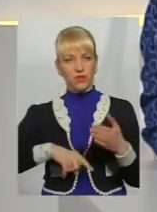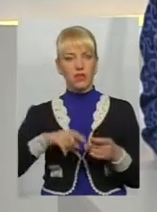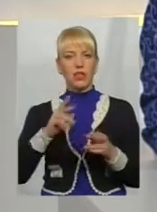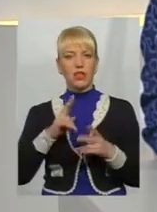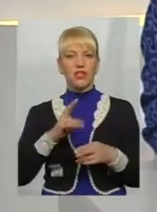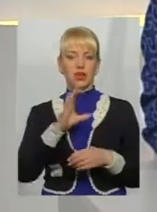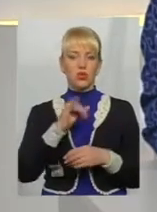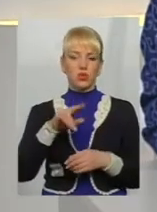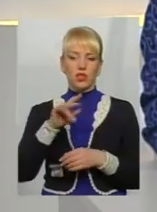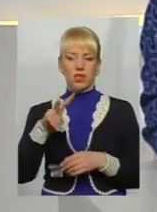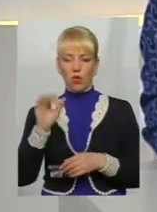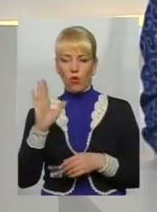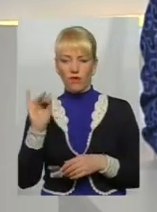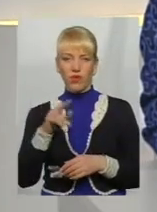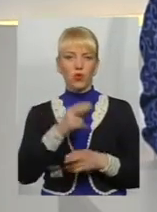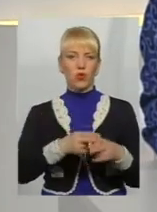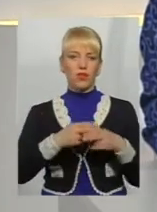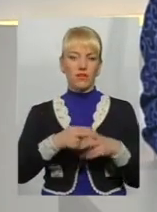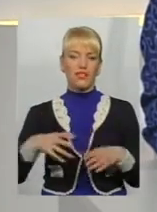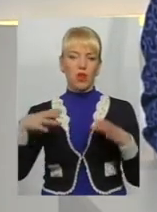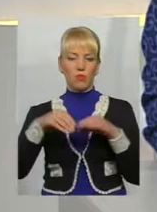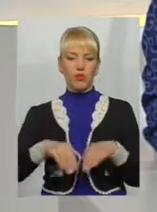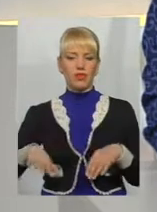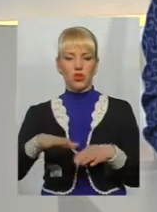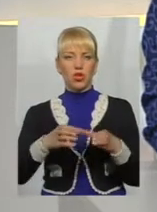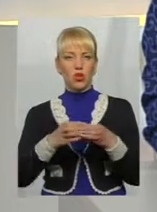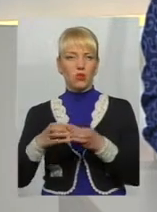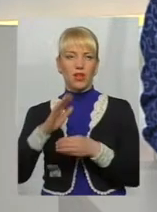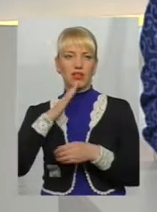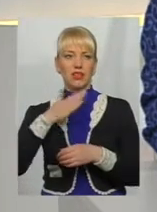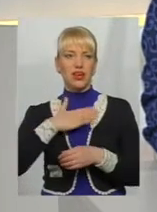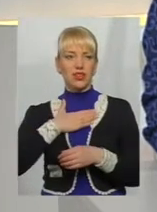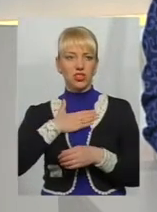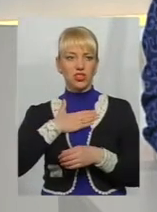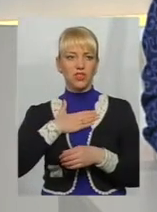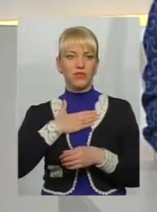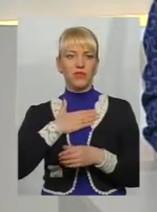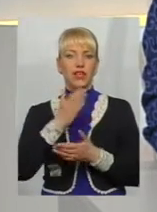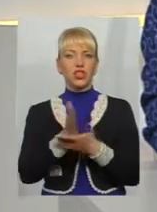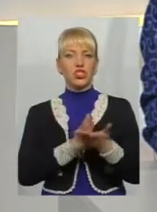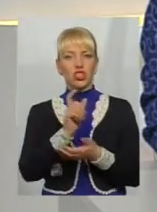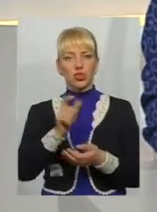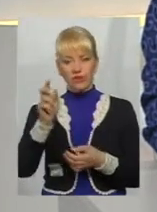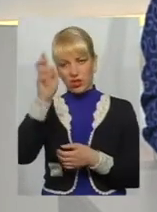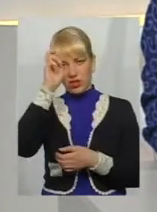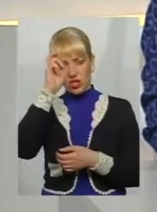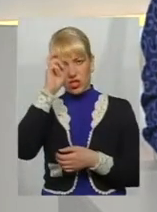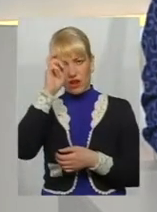Дунаєвецькій об'єднаній територіальній громаді, наші чиновники, державні